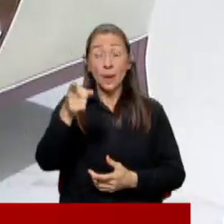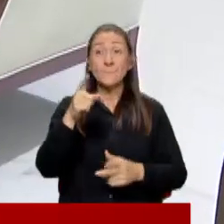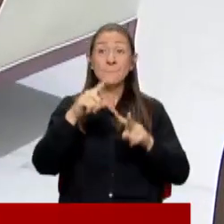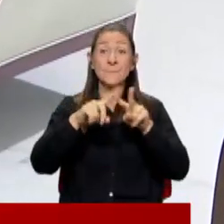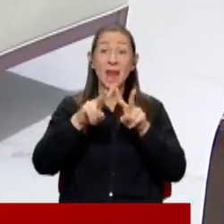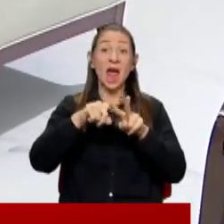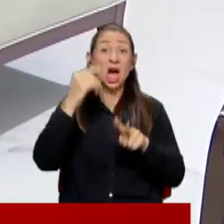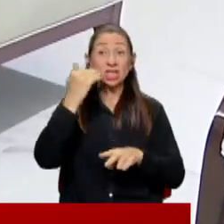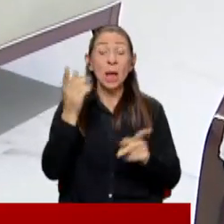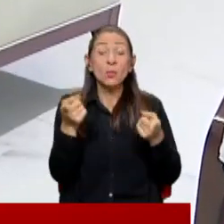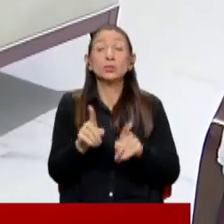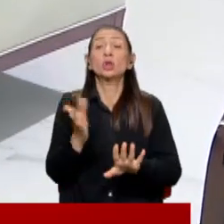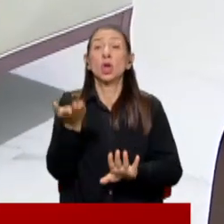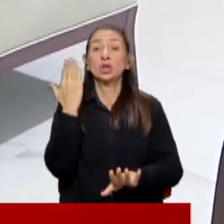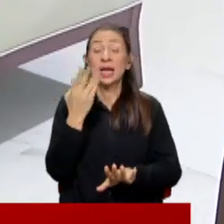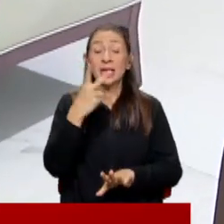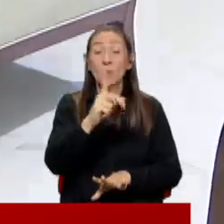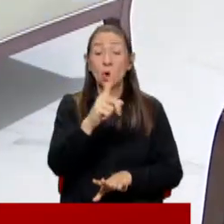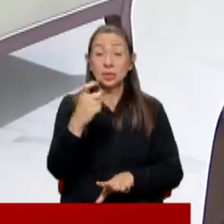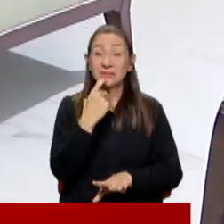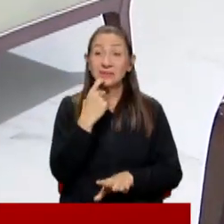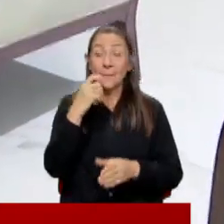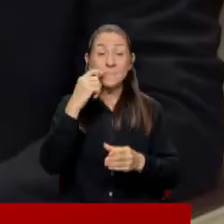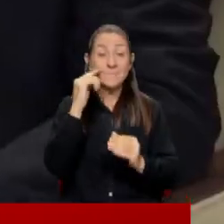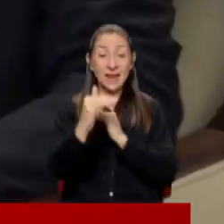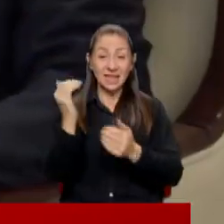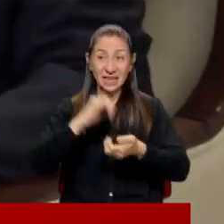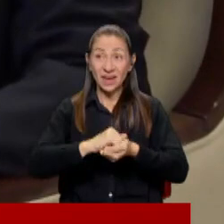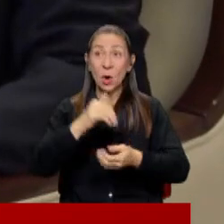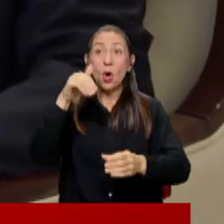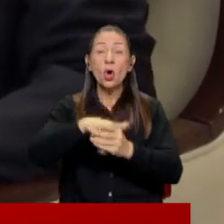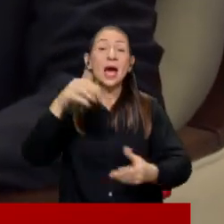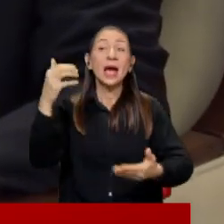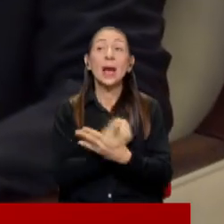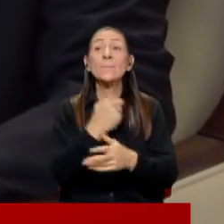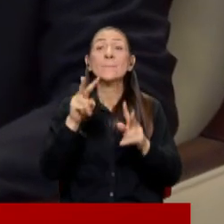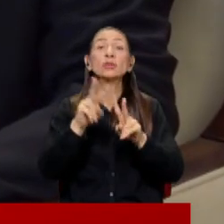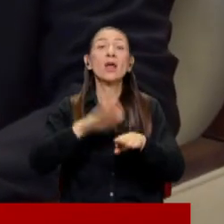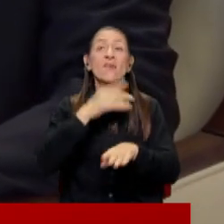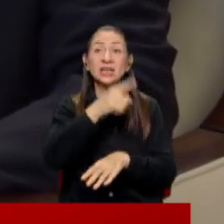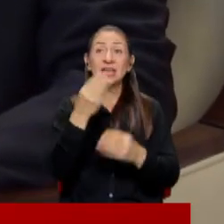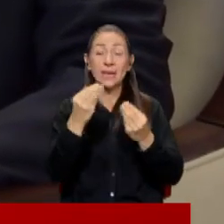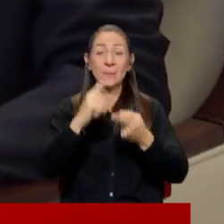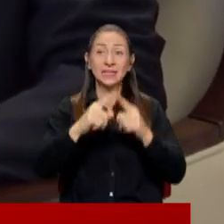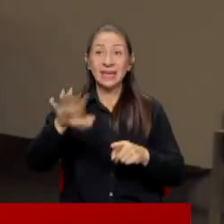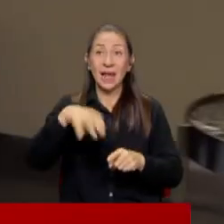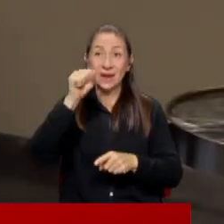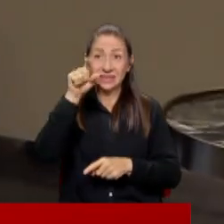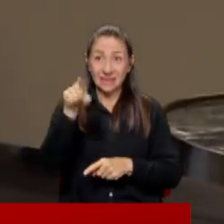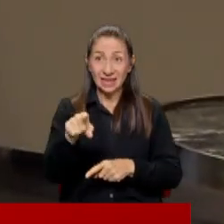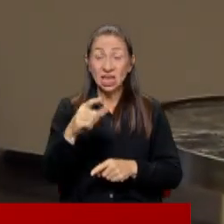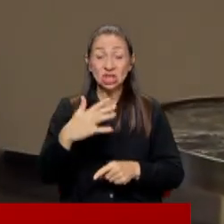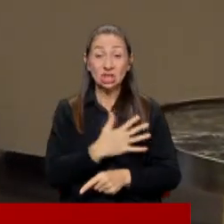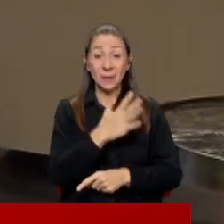Meral Akşener bir araya gelmeden önce 2019 yılında millet ittifakın oylarıyla seçimi kazanan Mansur Yavaş iyi Parti Genel